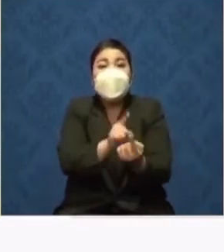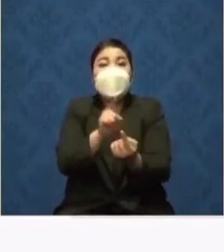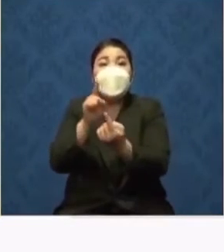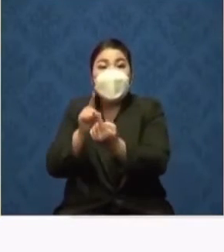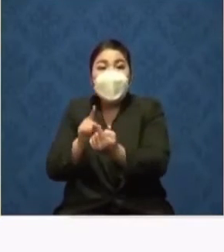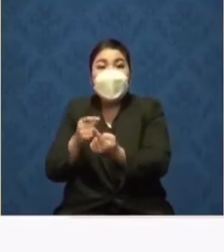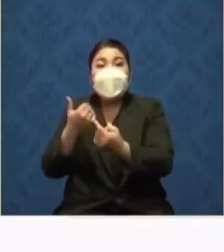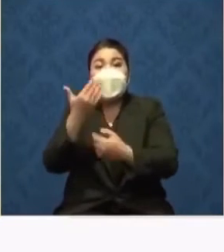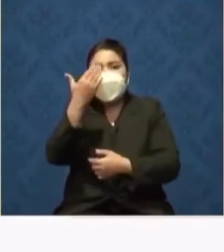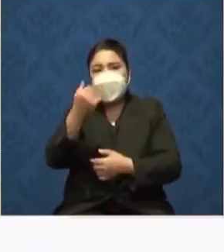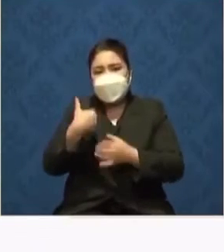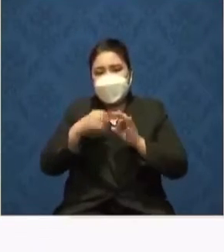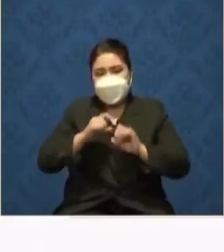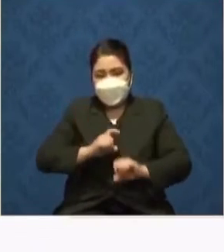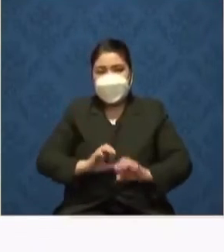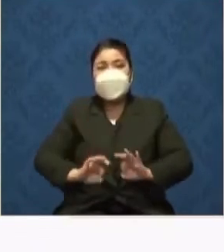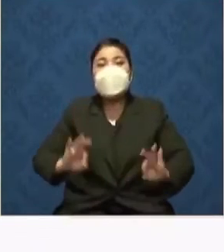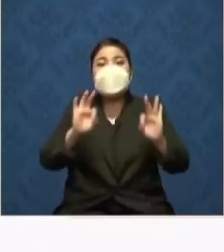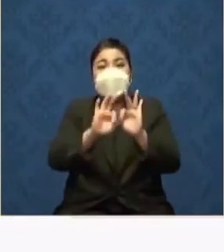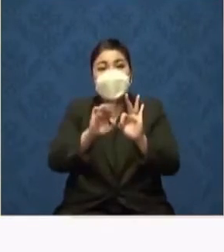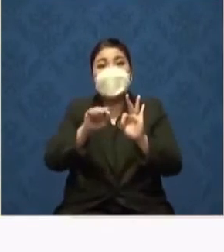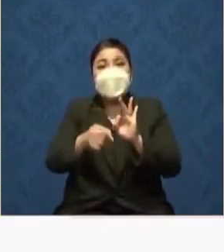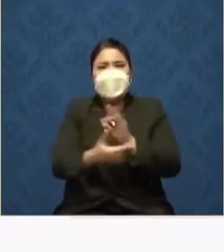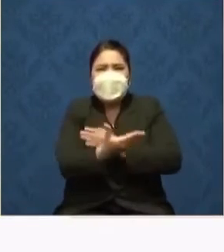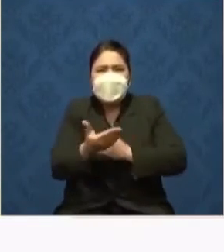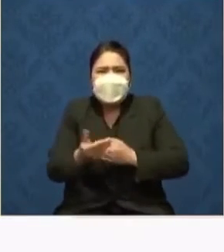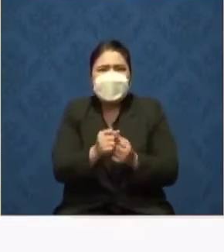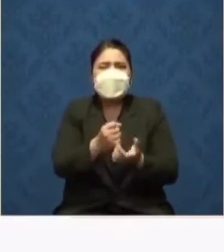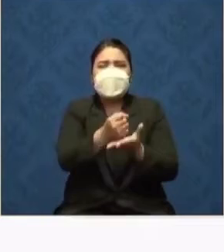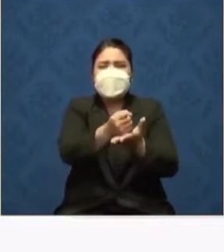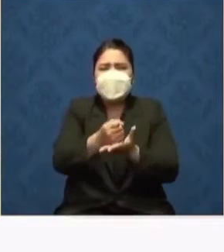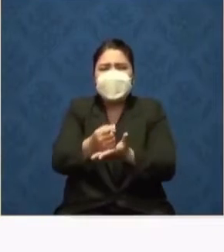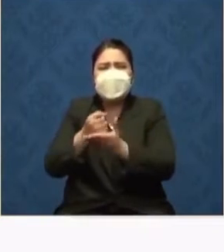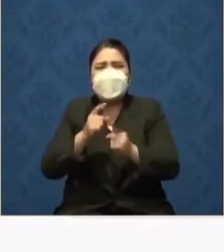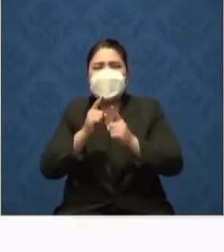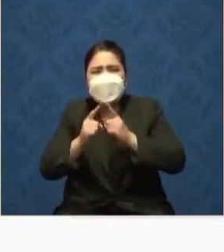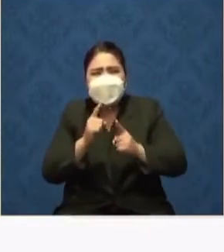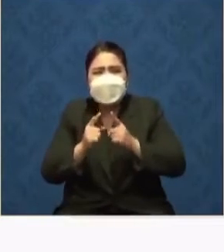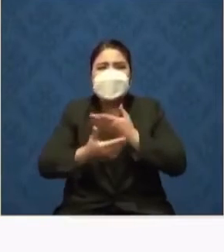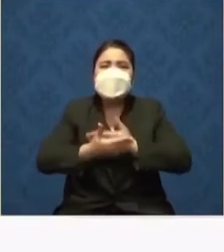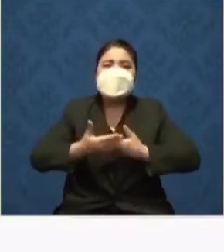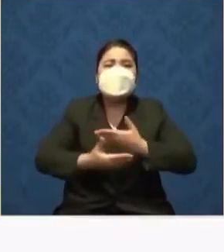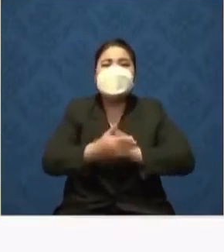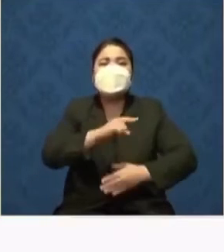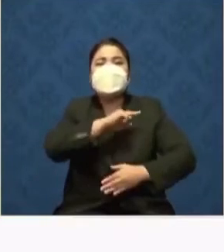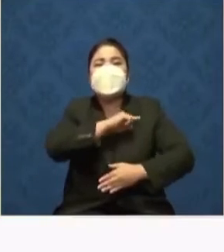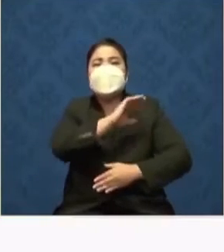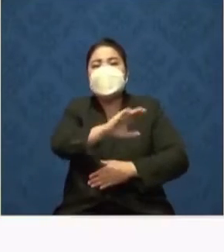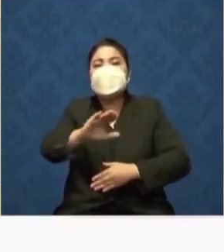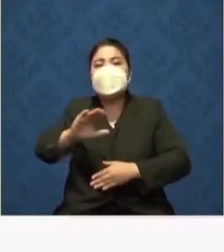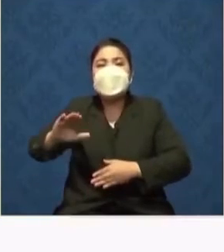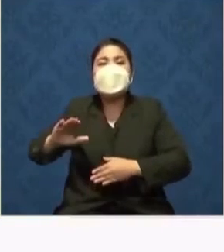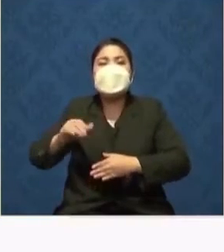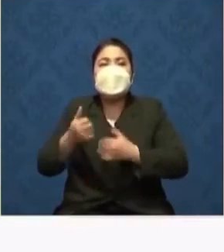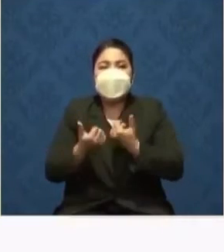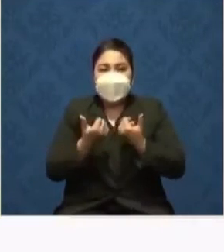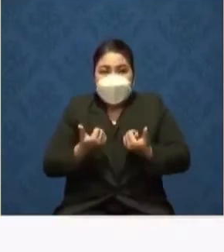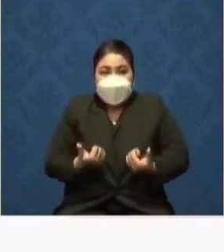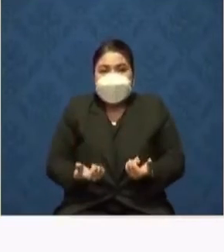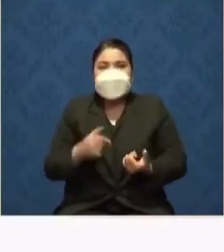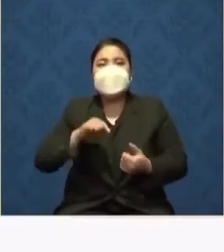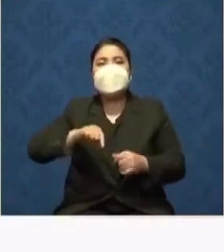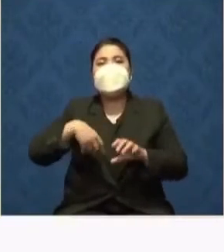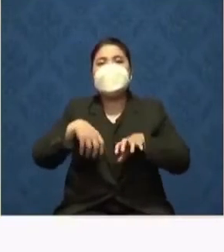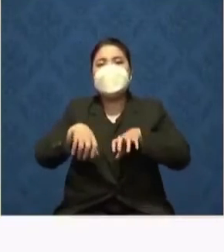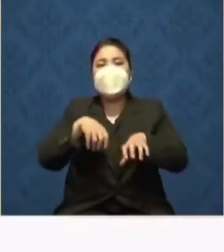หน้าที่ทุกอย่างนะคะถ้าหากว่าเขาไม่ได้ทำอะไรเลยอย่างที่ท่านว่าตนคิดว่าท่านคิดผิดไม่อย่างนั้นเนี่ยท่านไม่มีโ